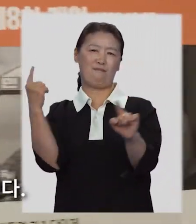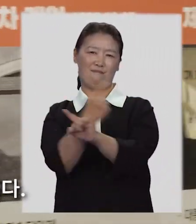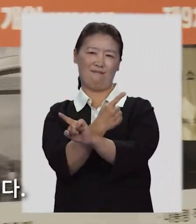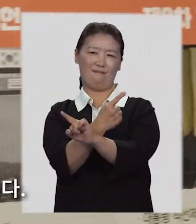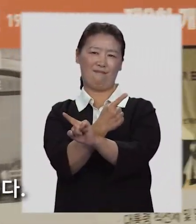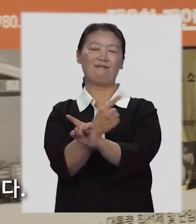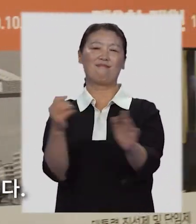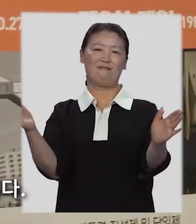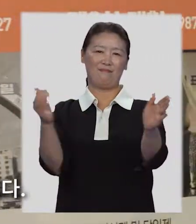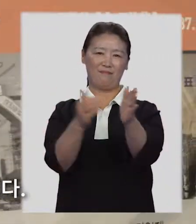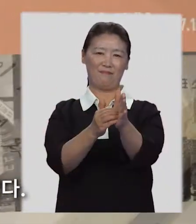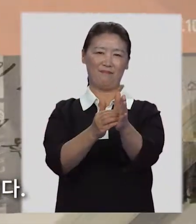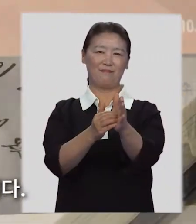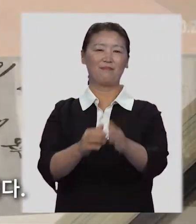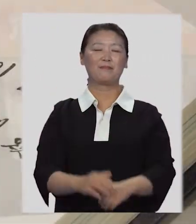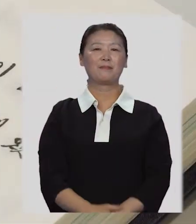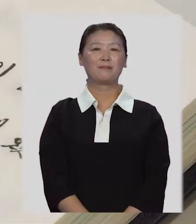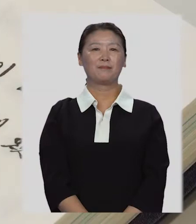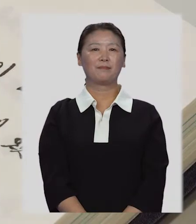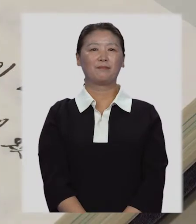헌법이 개정되었습니다.